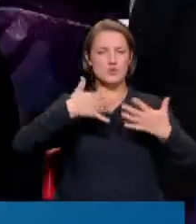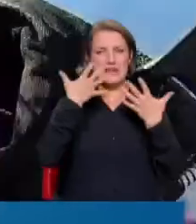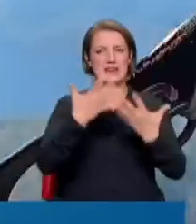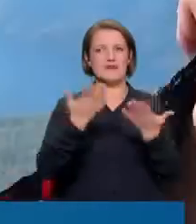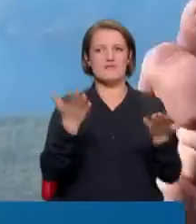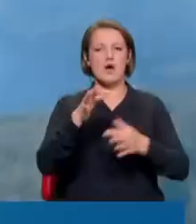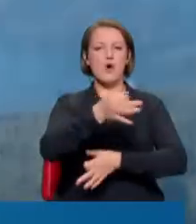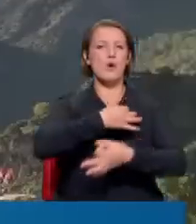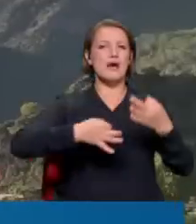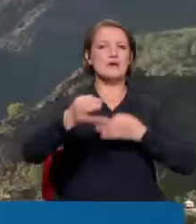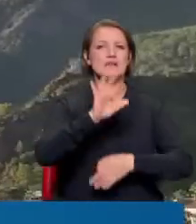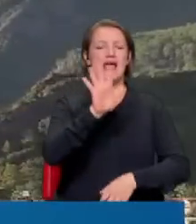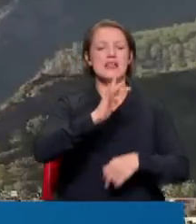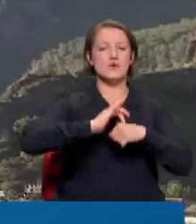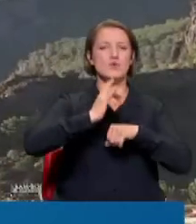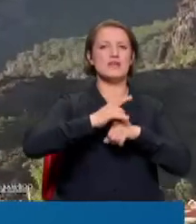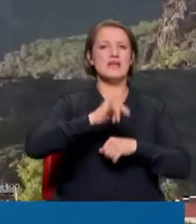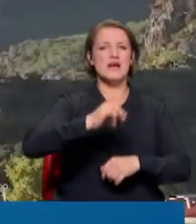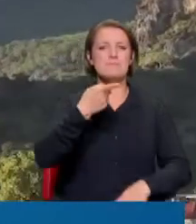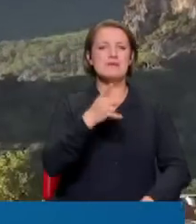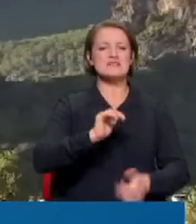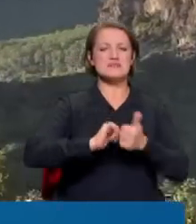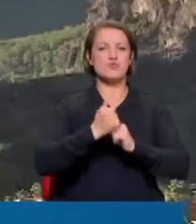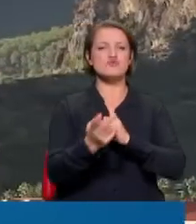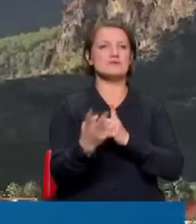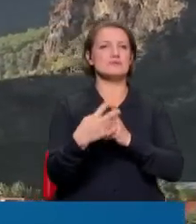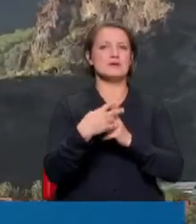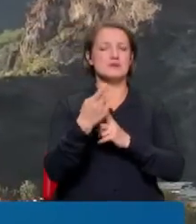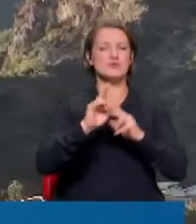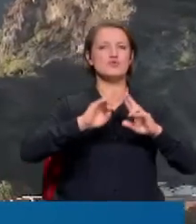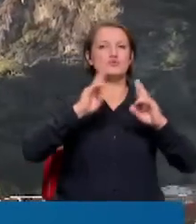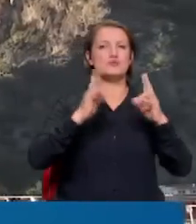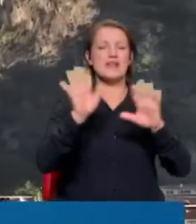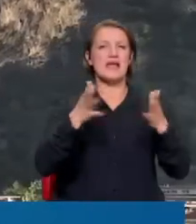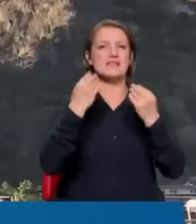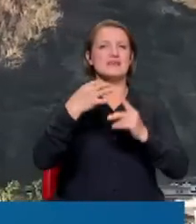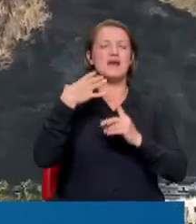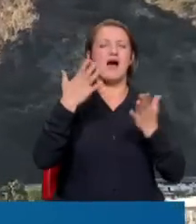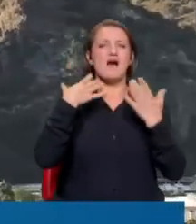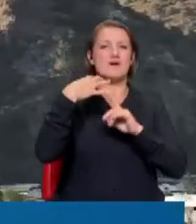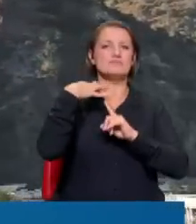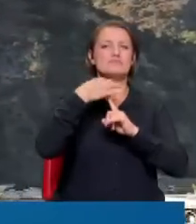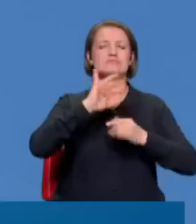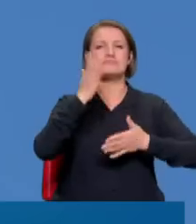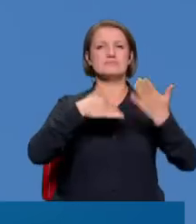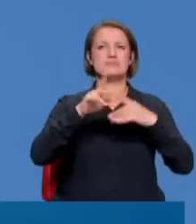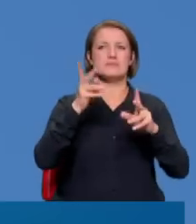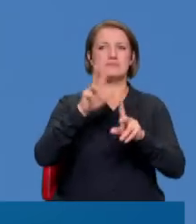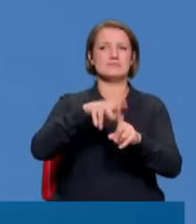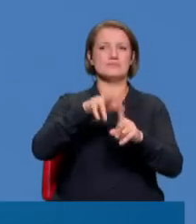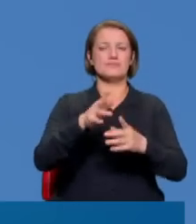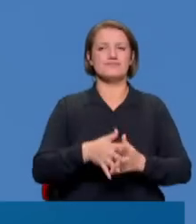görüyor organizasyona 50 ülkeden yaklaşık 1000 sporcunun yanı sıra dünyanın en iyi hava akrobatları da